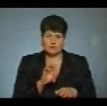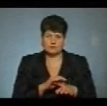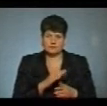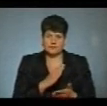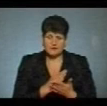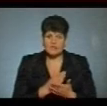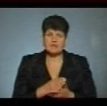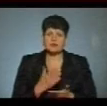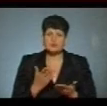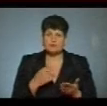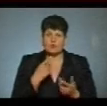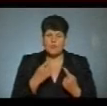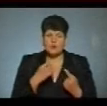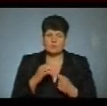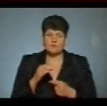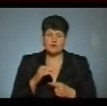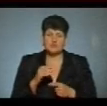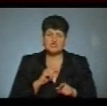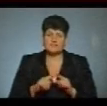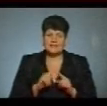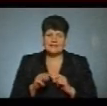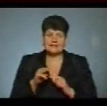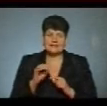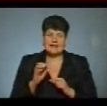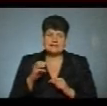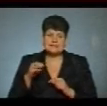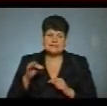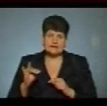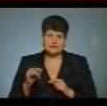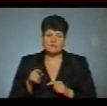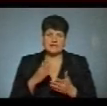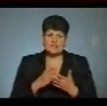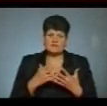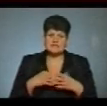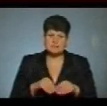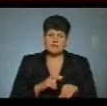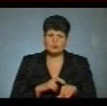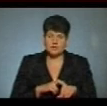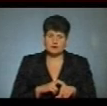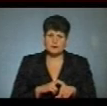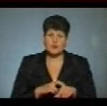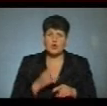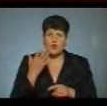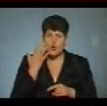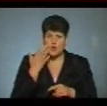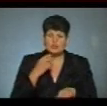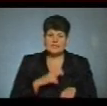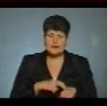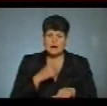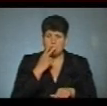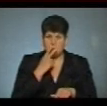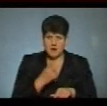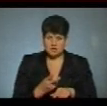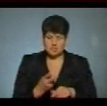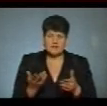тест-систему, про швидкі тести, вони є в сімейного лікаря. Так. Тобто, от... Коли лікар